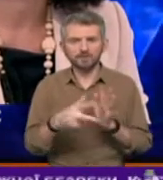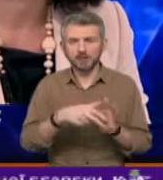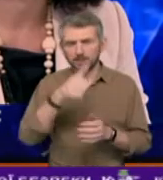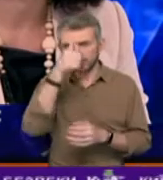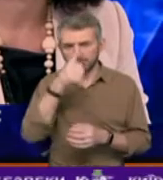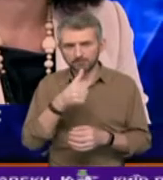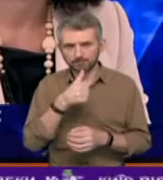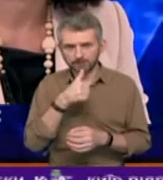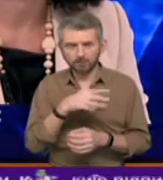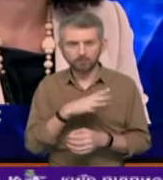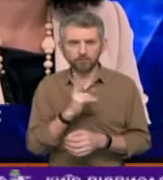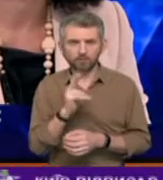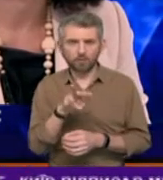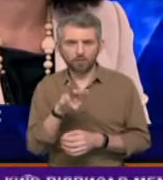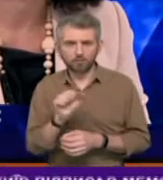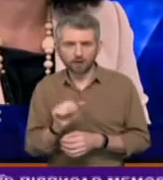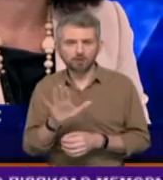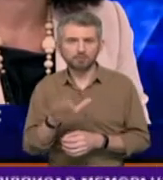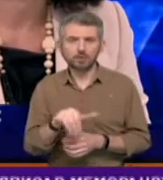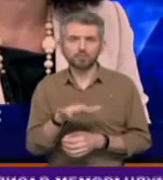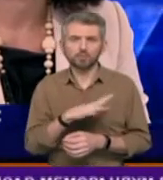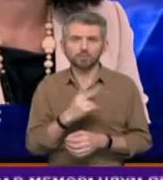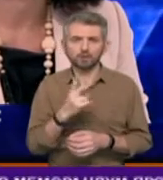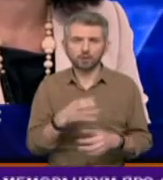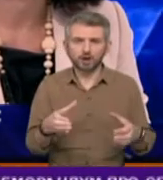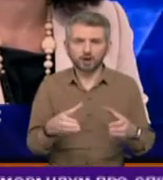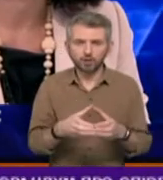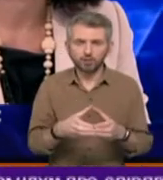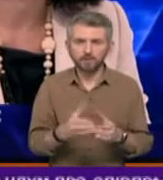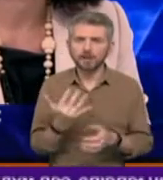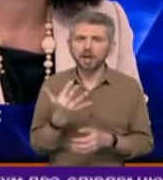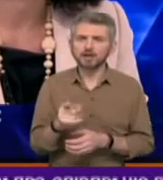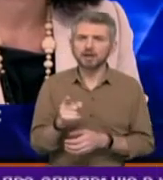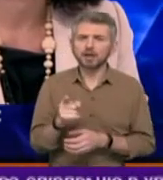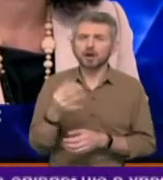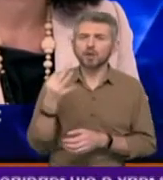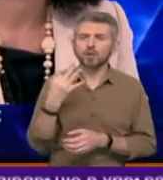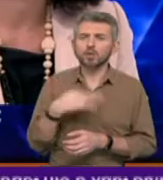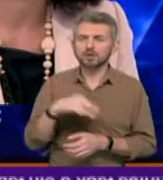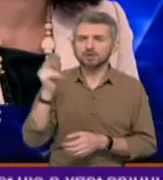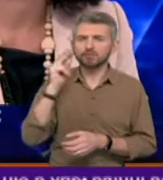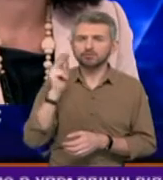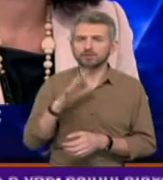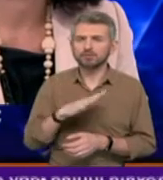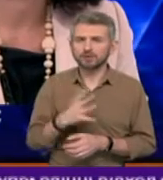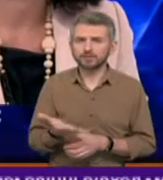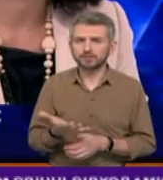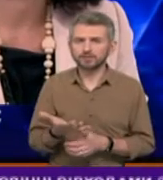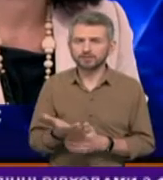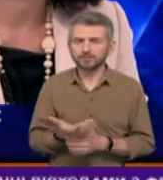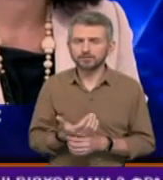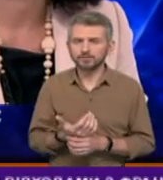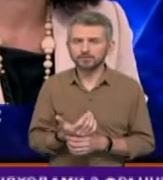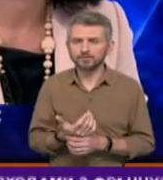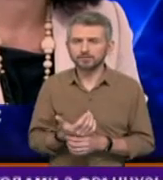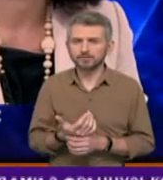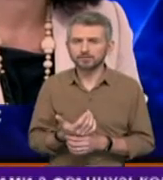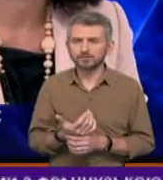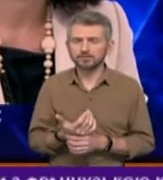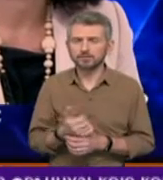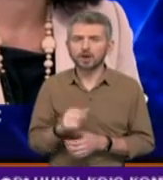робить. Це абсолютно правильно. Наш основний принцип – це рівність. Однак, враховуючи політичну ситуацію, в нас цього року